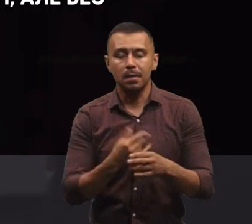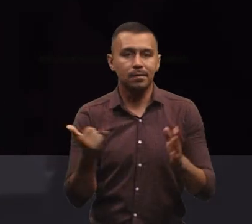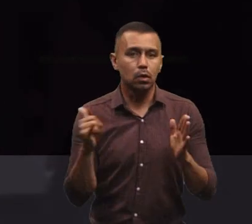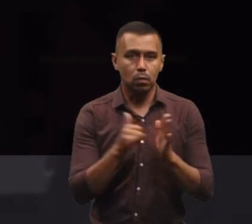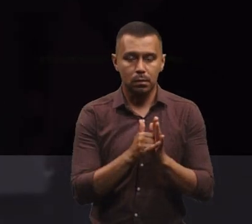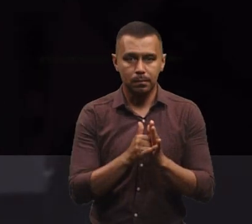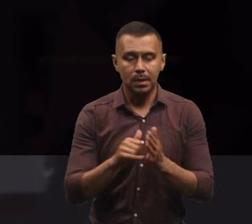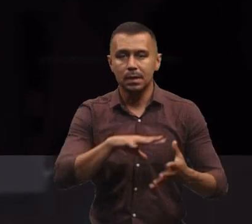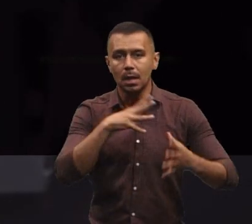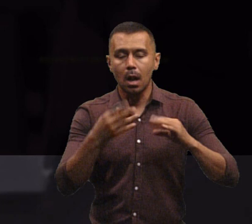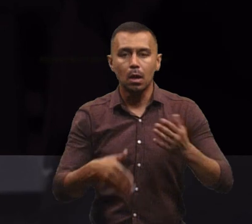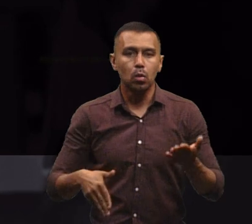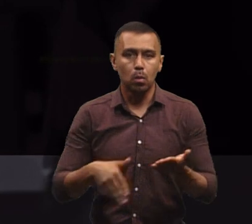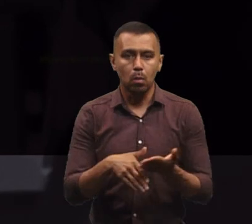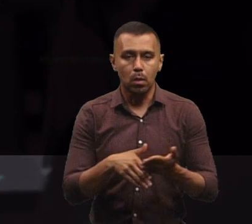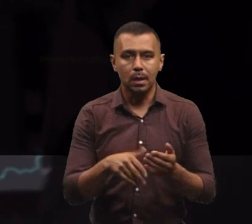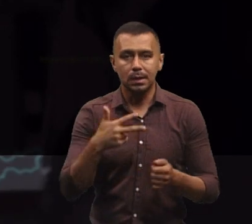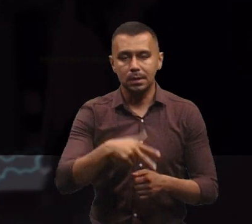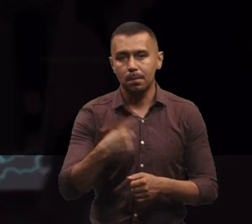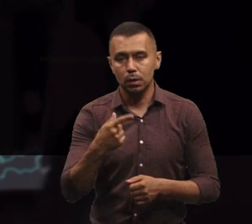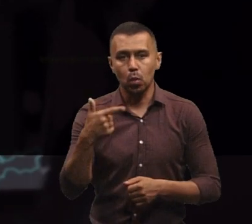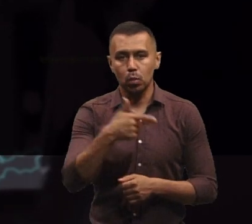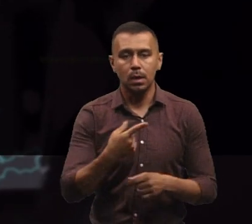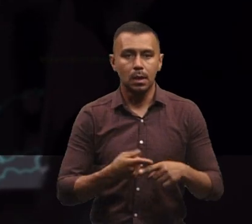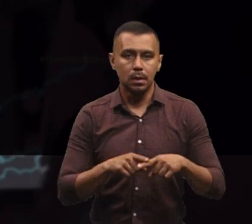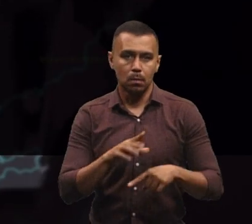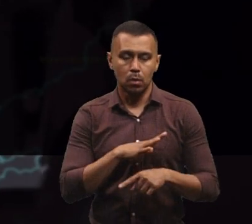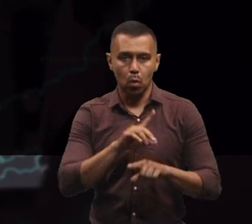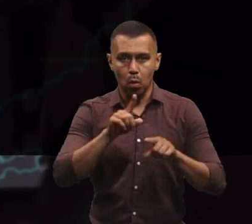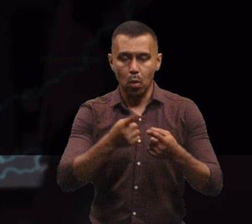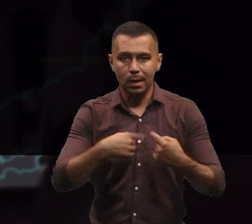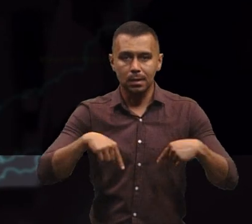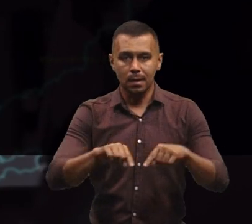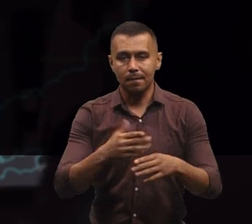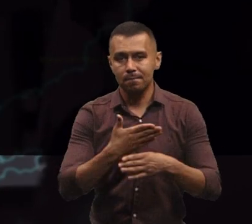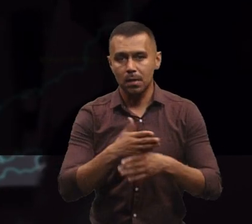встановлення. Загальна допомога 31 грудня, це була організація виділа